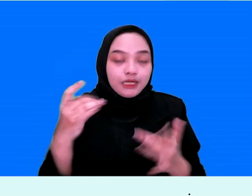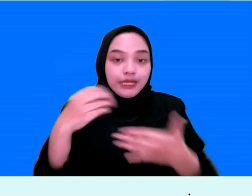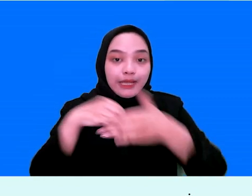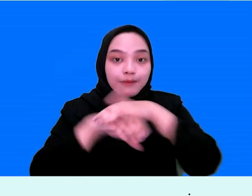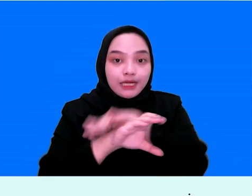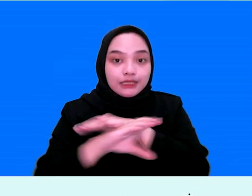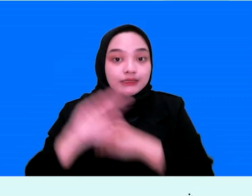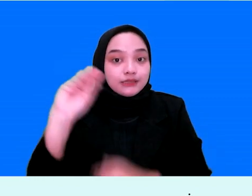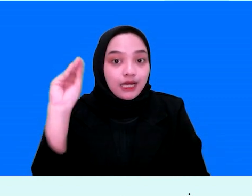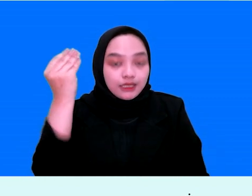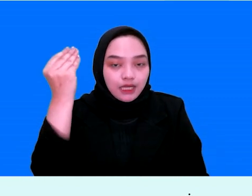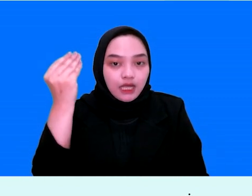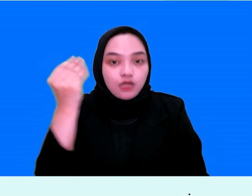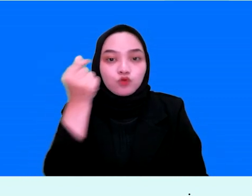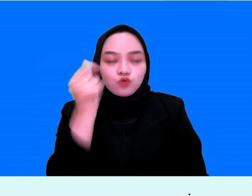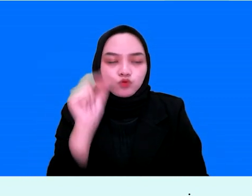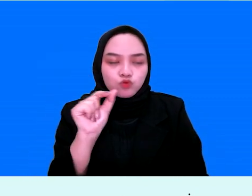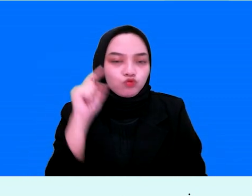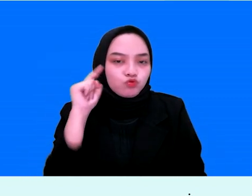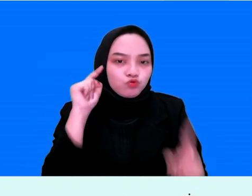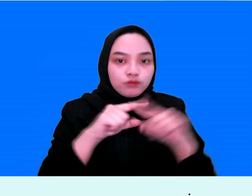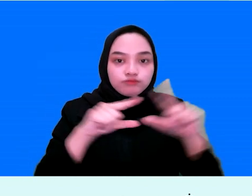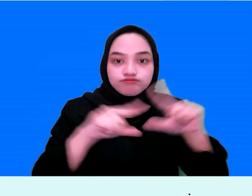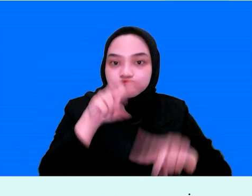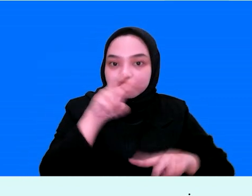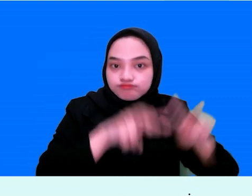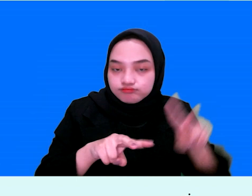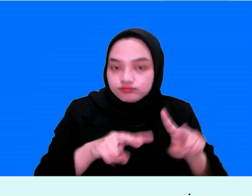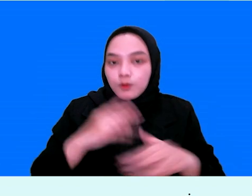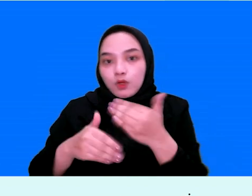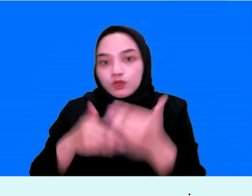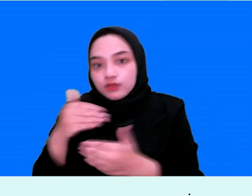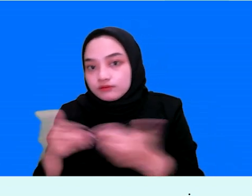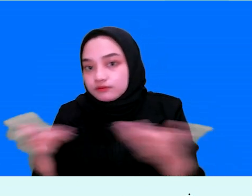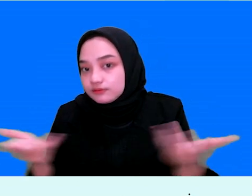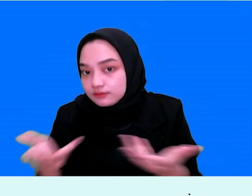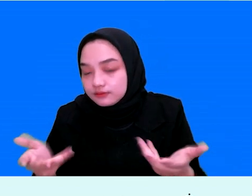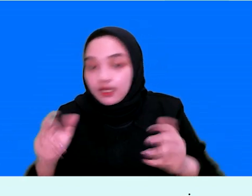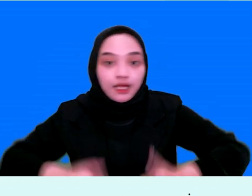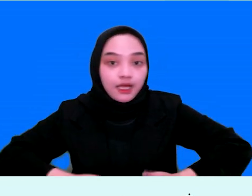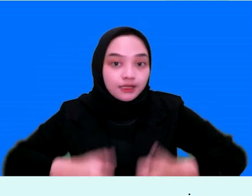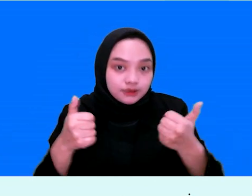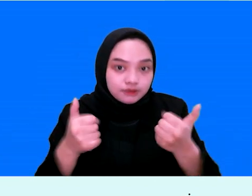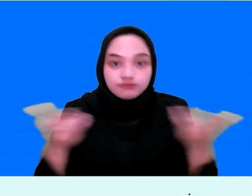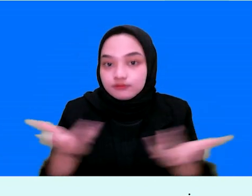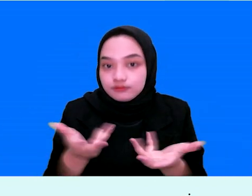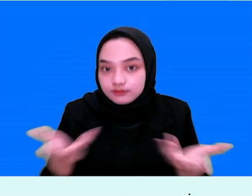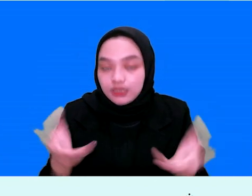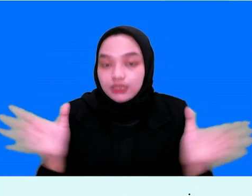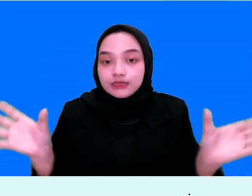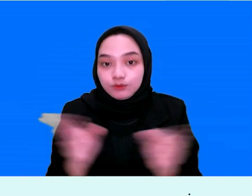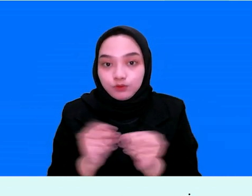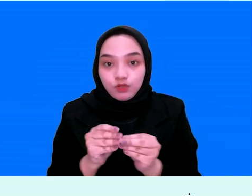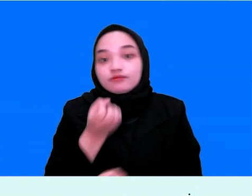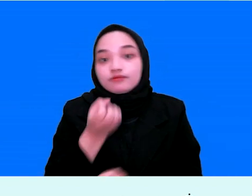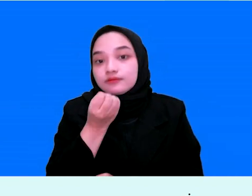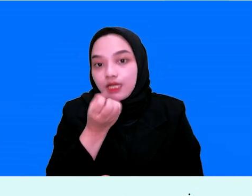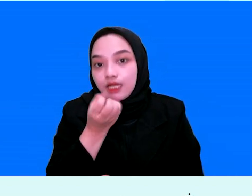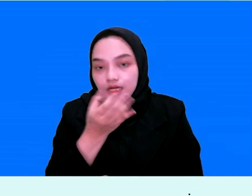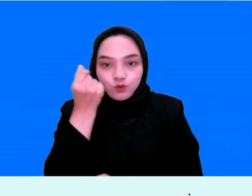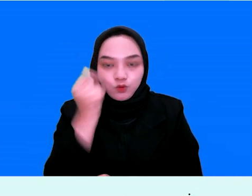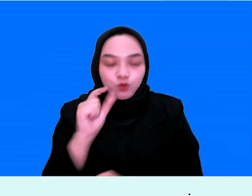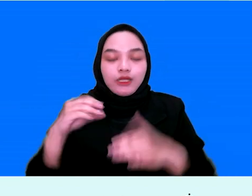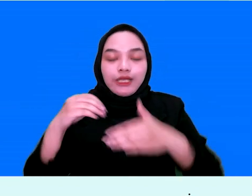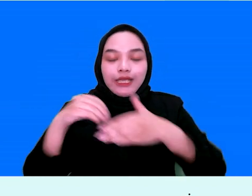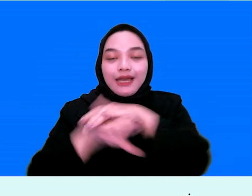MRT Jakarta untuk kita audit, lalu bagaimana proses auditnya, bagaimana hasil auditnya, dan juga kesimpulan dan saran